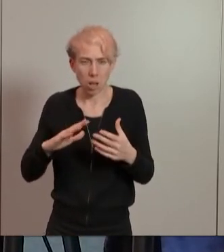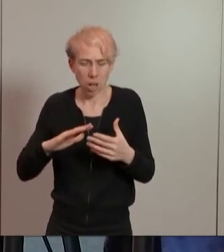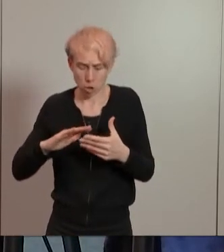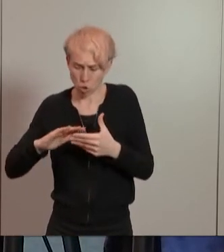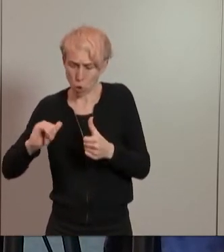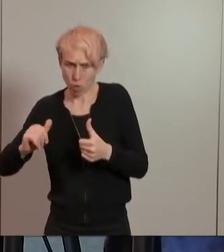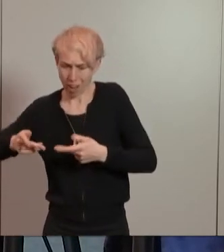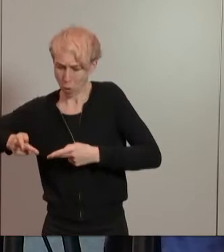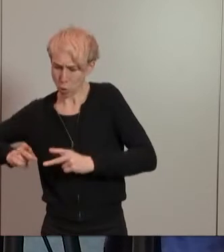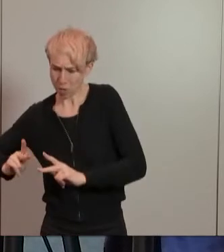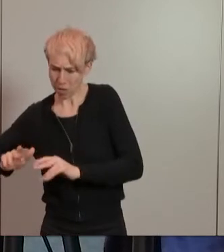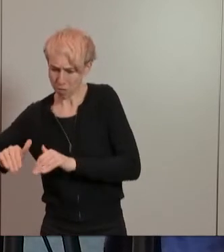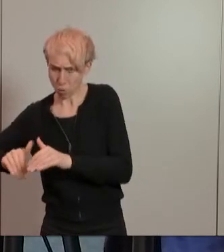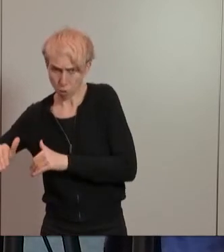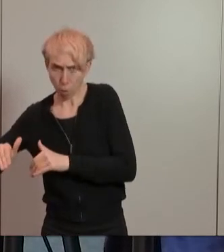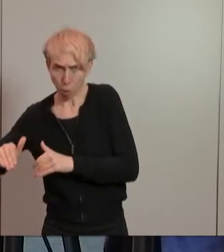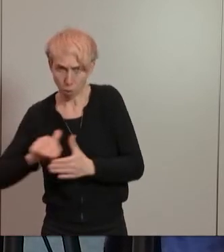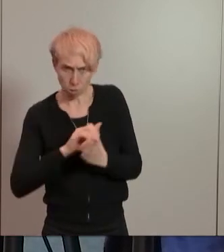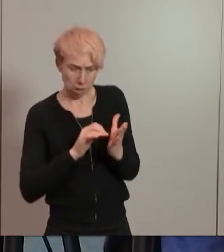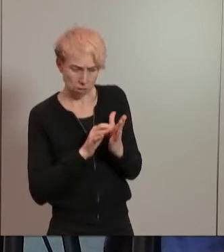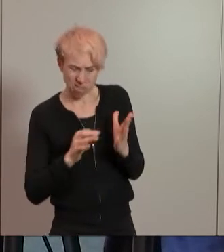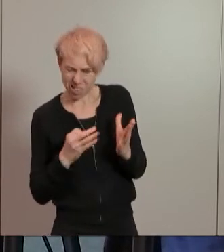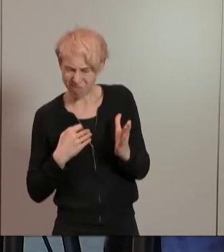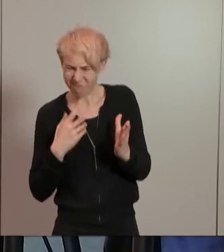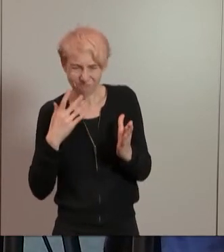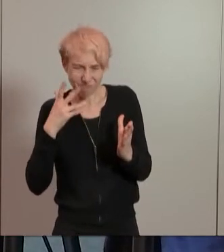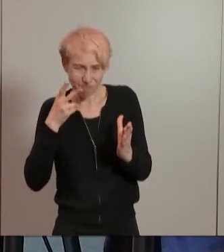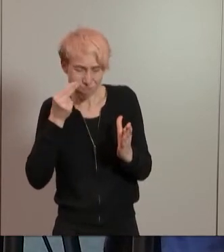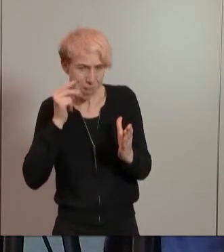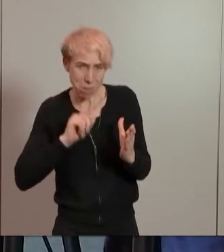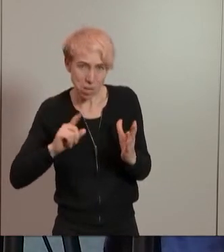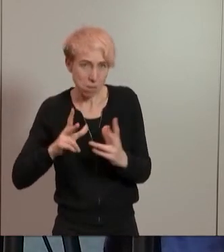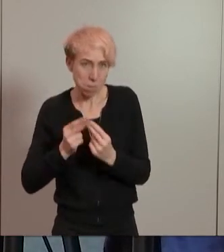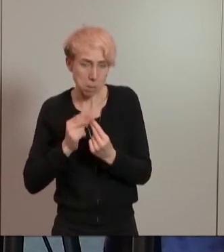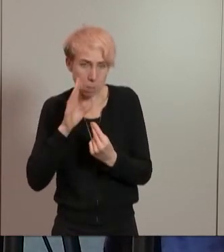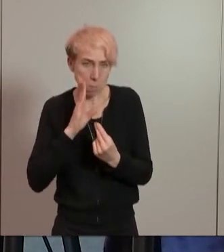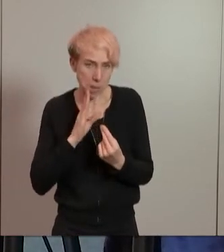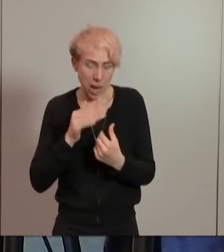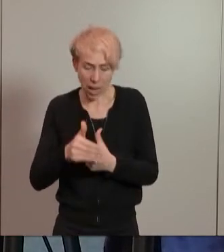autorisations de fonctionnement évoquées dans la délibération. Pouvez-vous nous dire